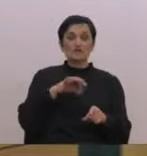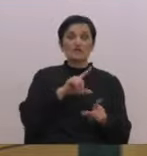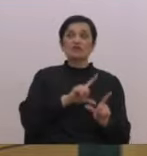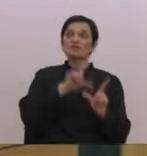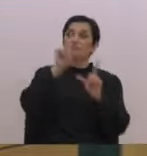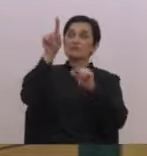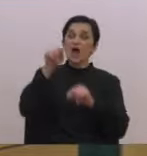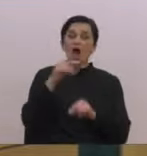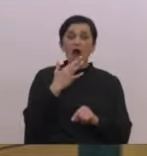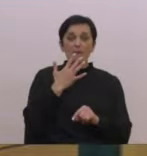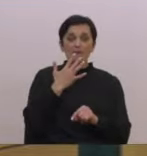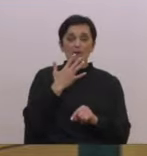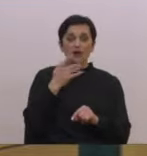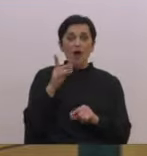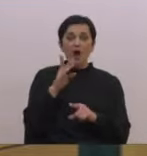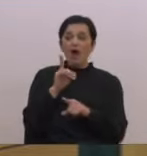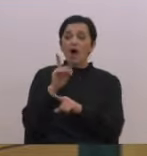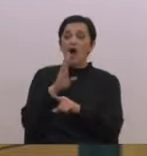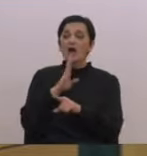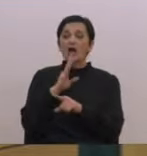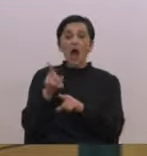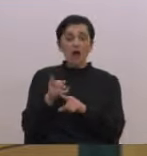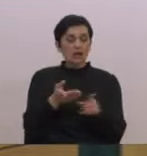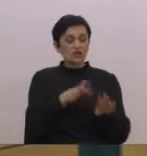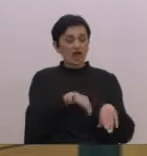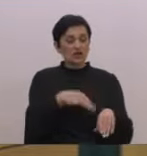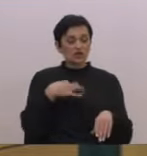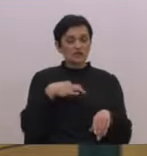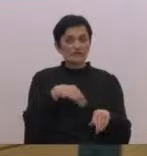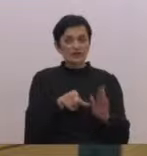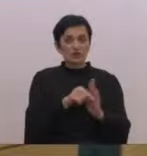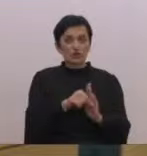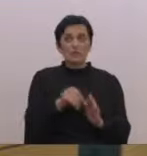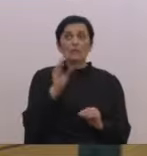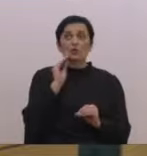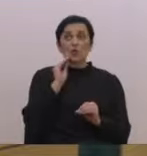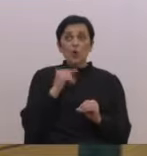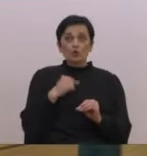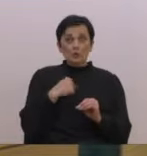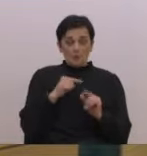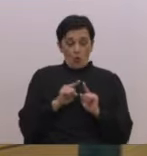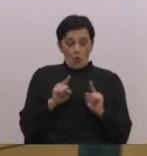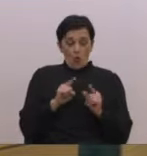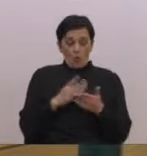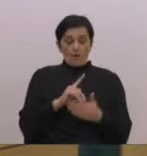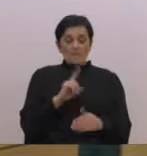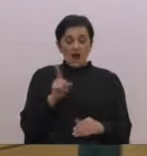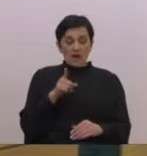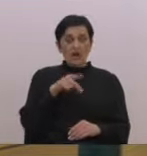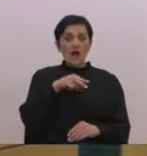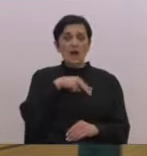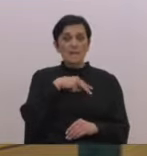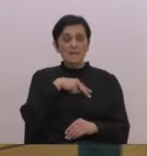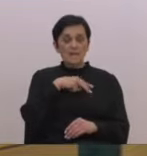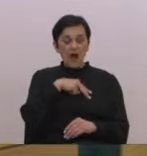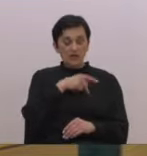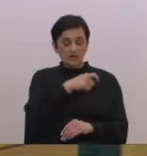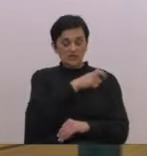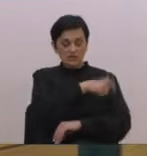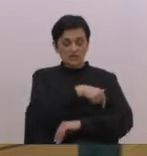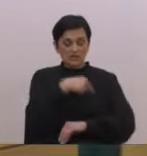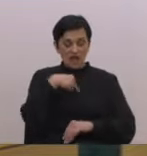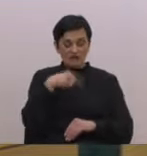ეს არის რეალობა. Და ამაზე როცა მე მაგალითად როცა ოპოზიცია ვარ, მაგრამ პარლამენტის წევრი ვარ, ხო, ხალხს წარმოვადგენთ, რა თქმა უნდა.